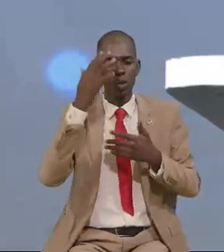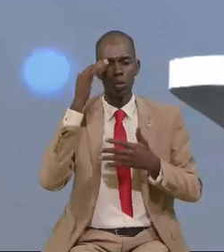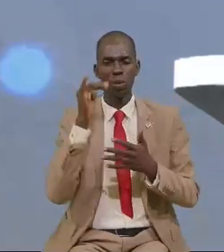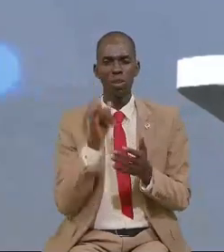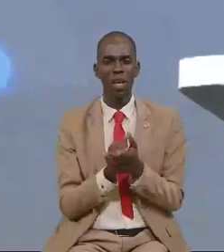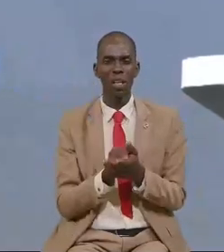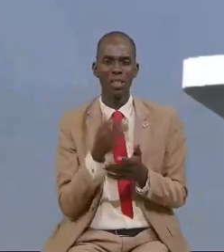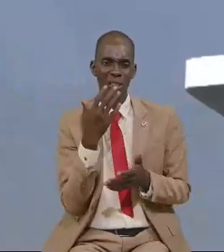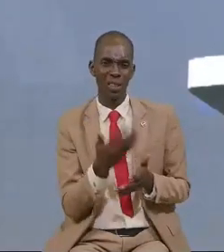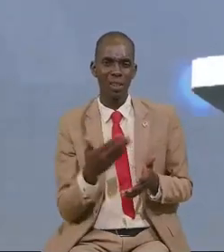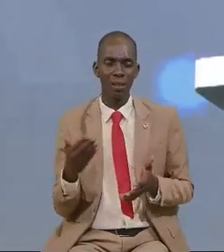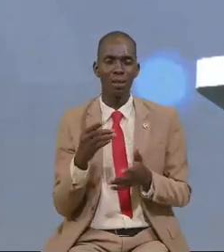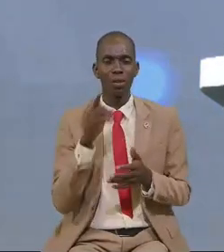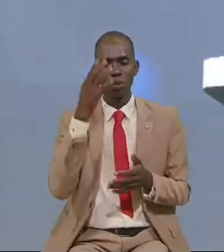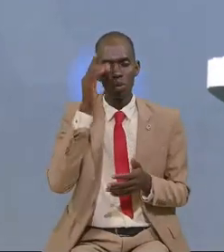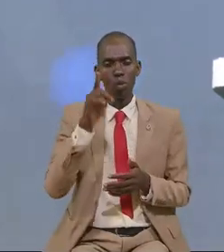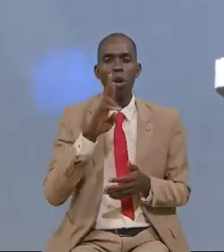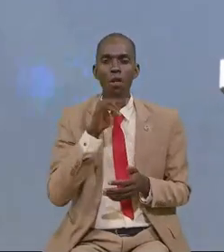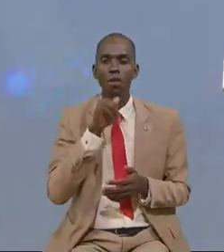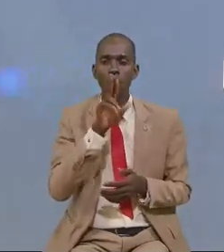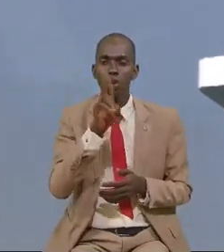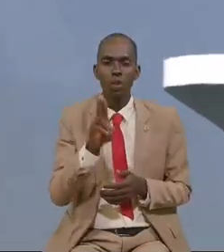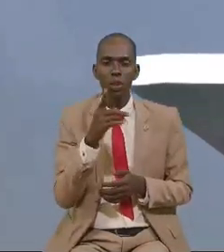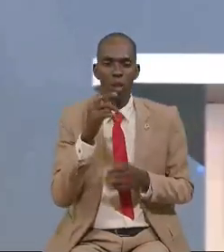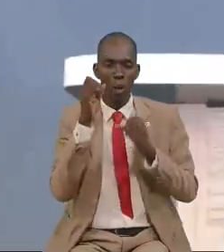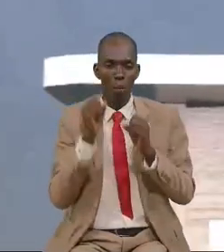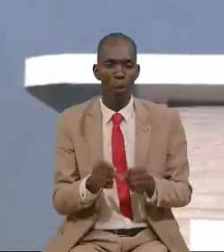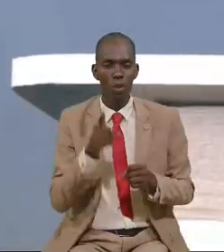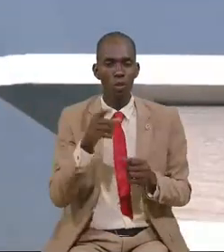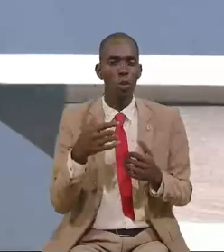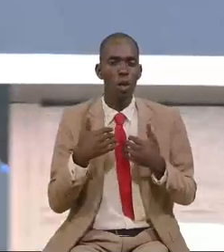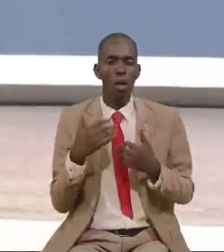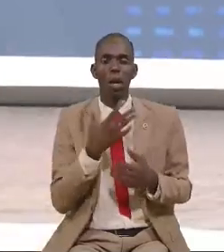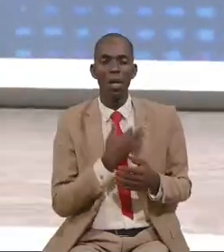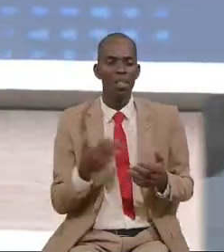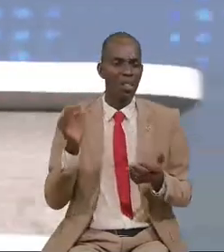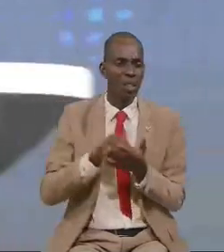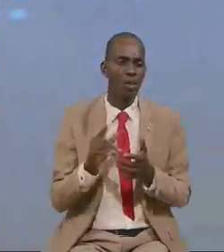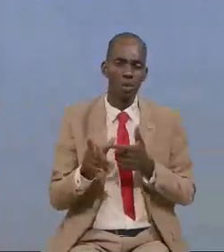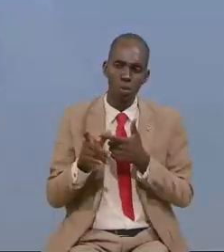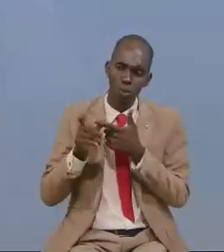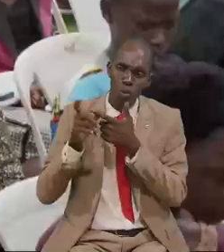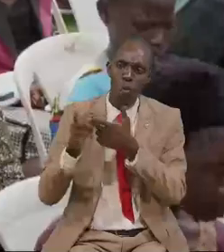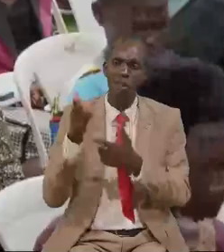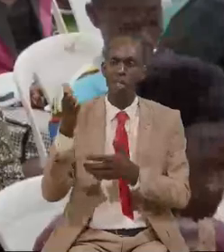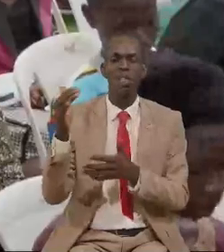Il sait que tu n'utilises pas la puissance que le Seigneur t'a donnée. Et tu cours là-bas encore. Tu ne vas pas courir